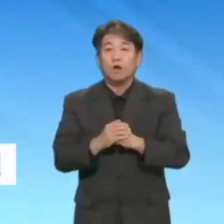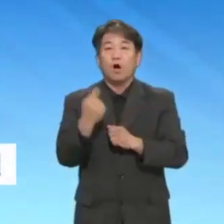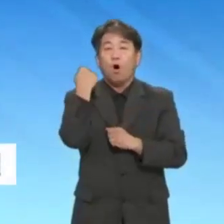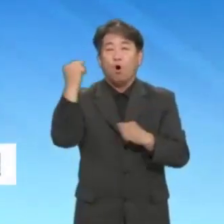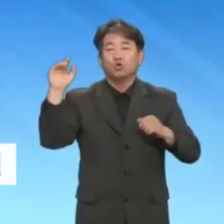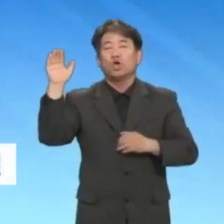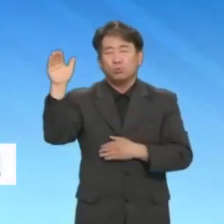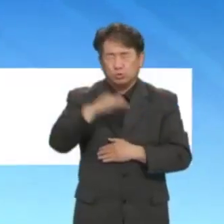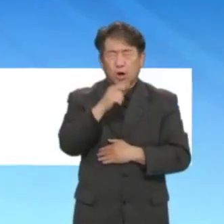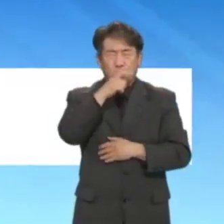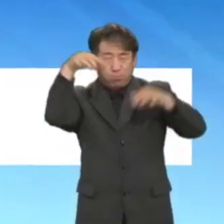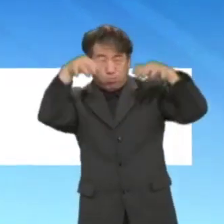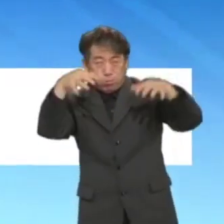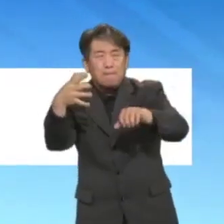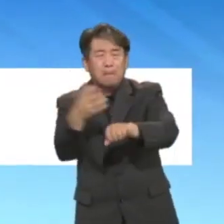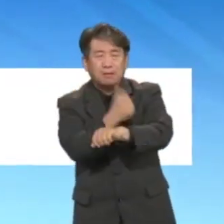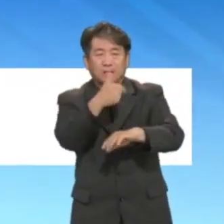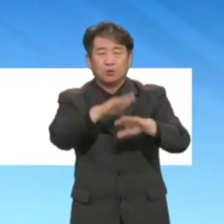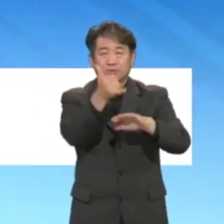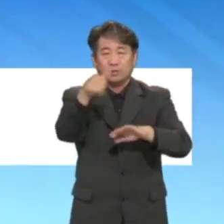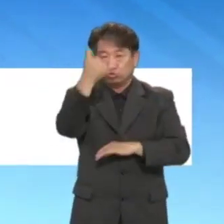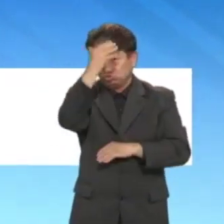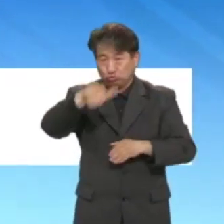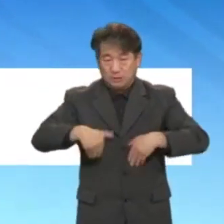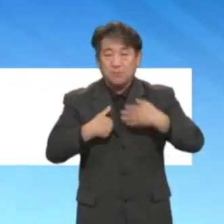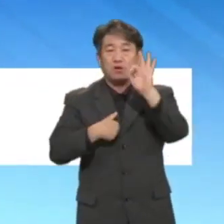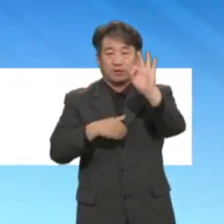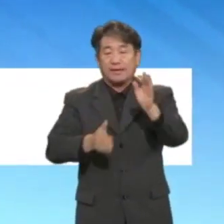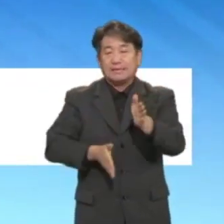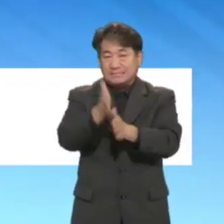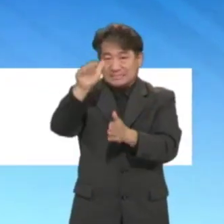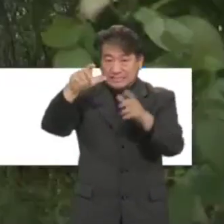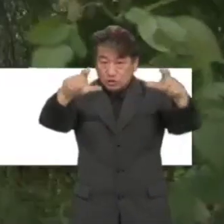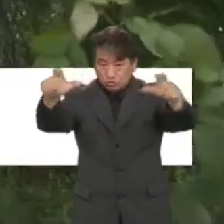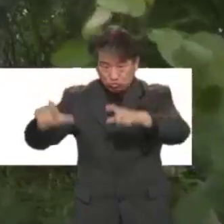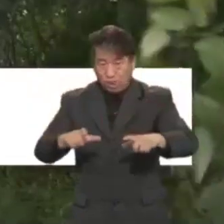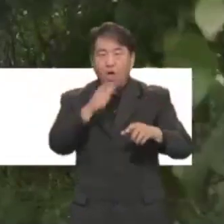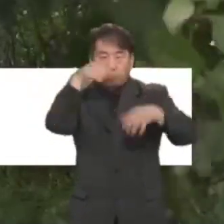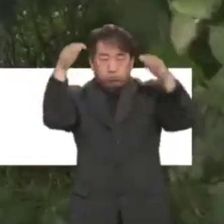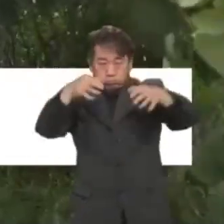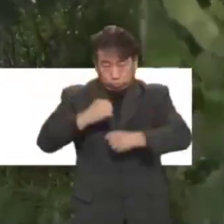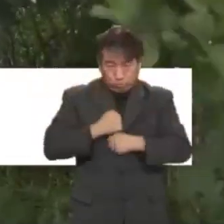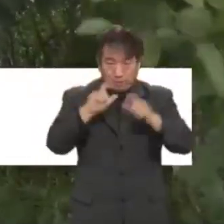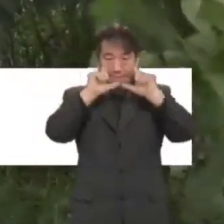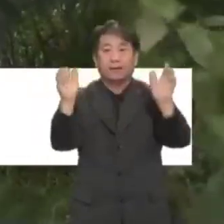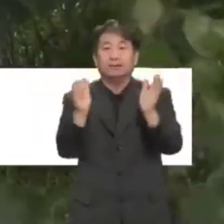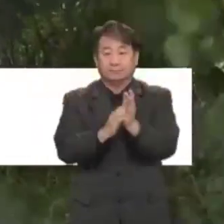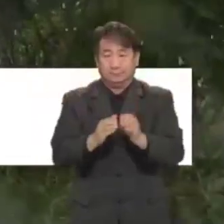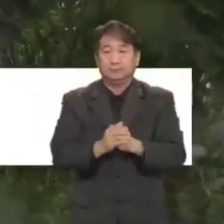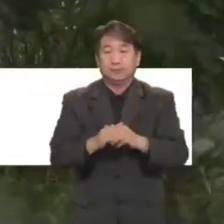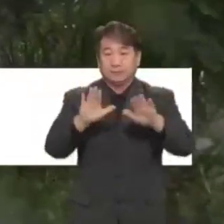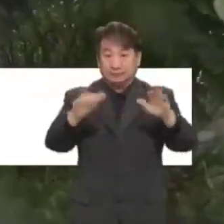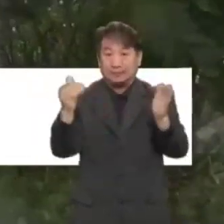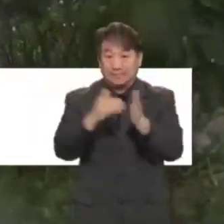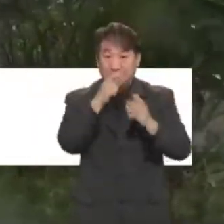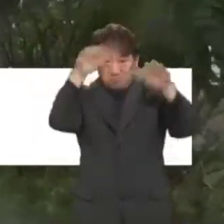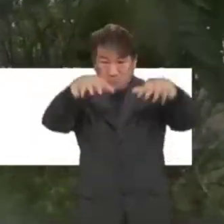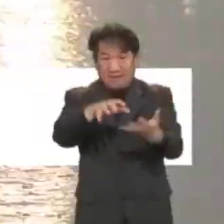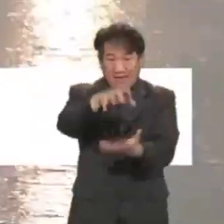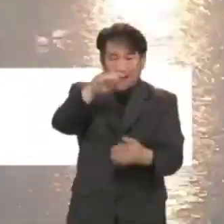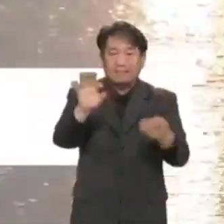어제부터 많은 비가 내리며 대전과 세종 충남 10개 시군의 호우주의보가 이어지고 있습니다 현재까지 내린 비의